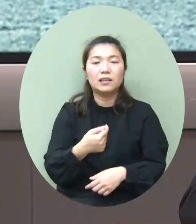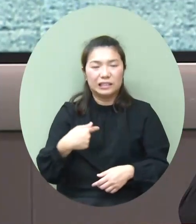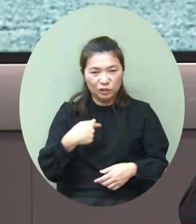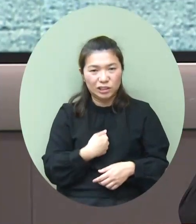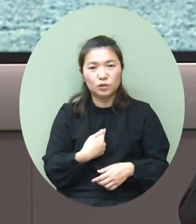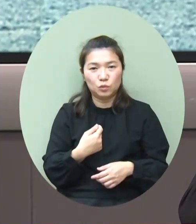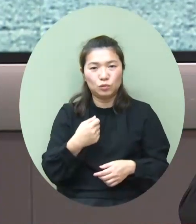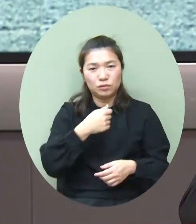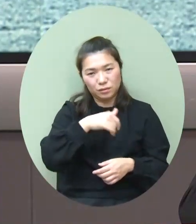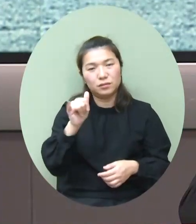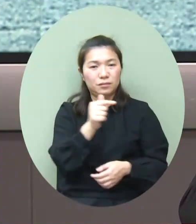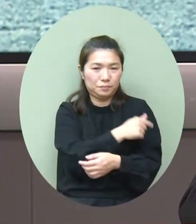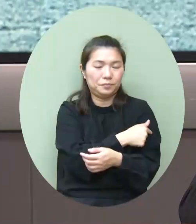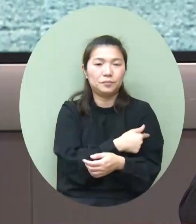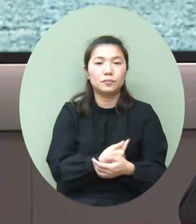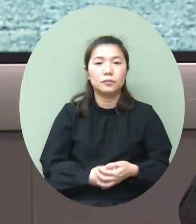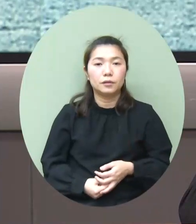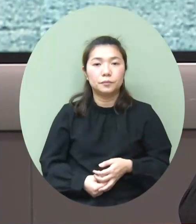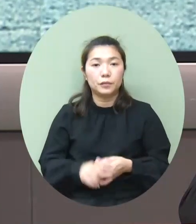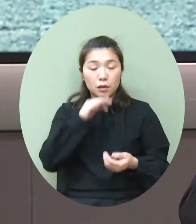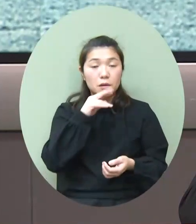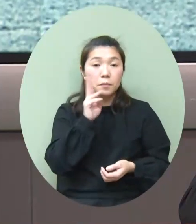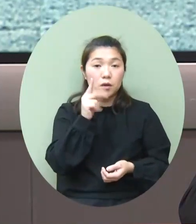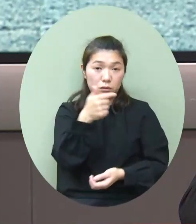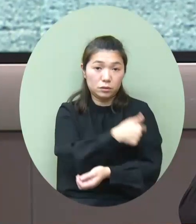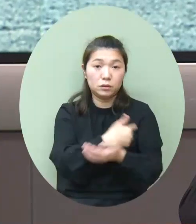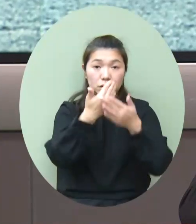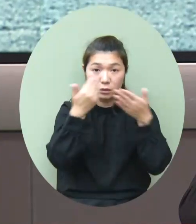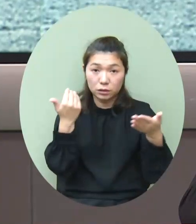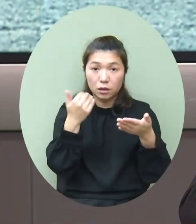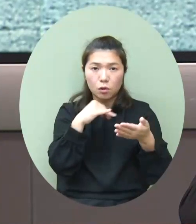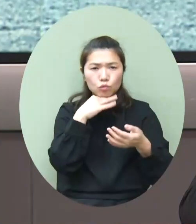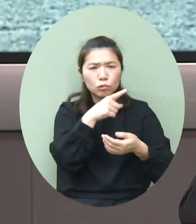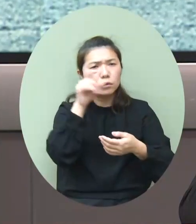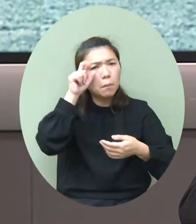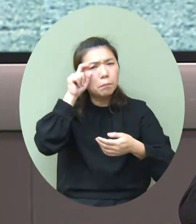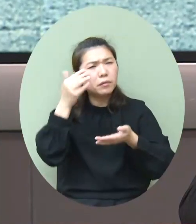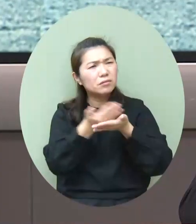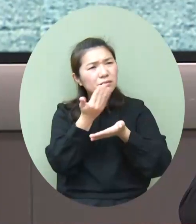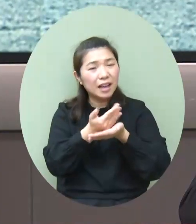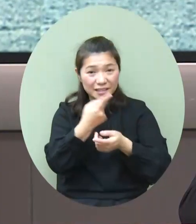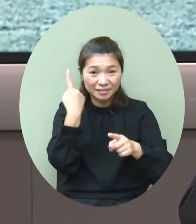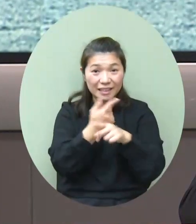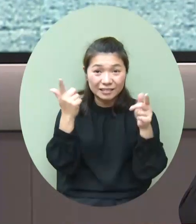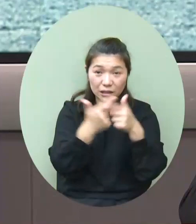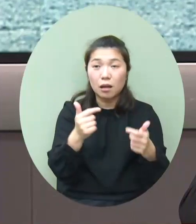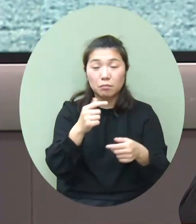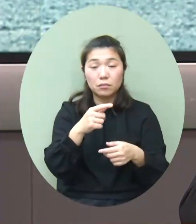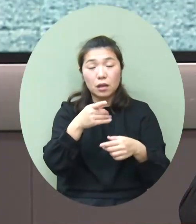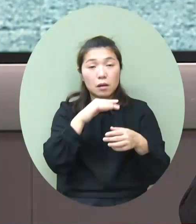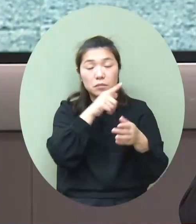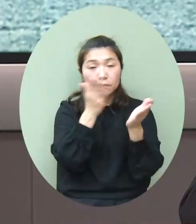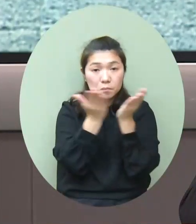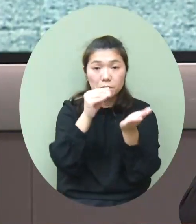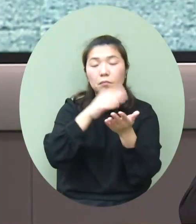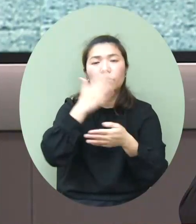疫苗，也需要尽快打针。另外接种疫苗前也不需需要做一个特别的测